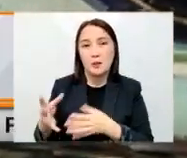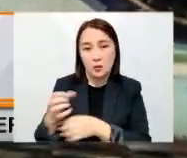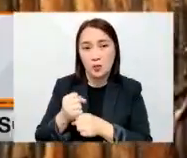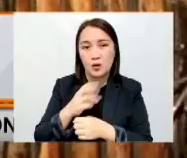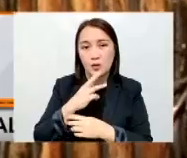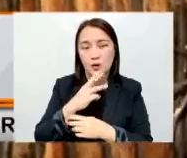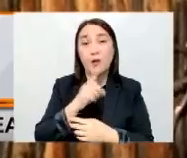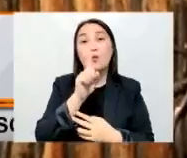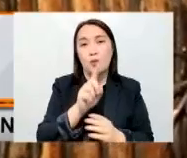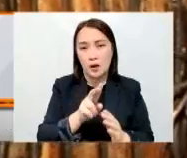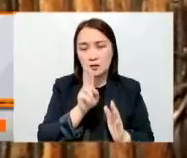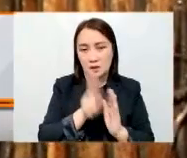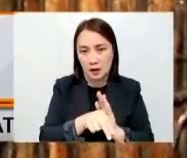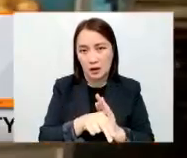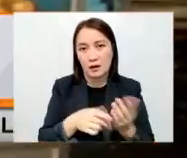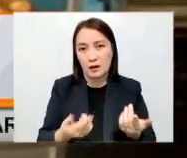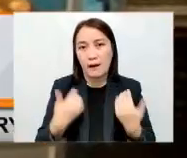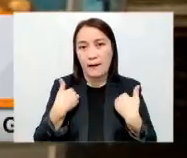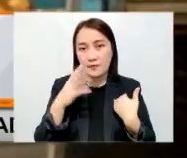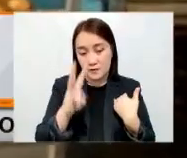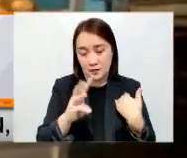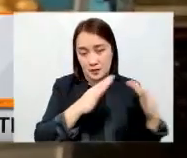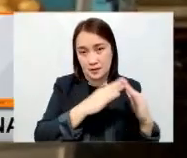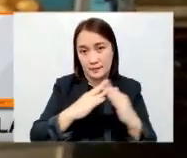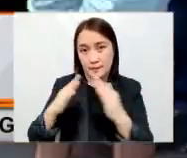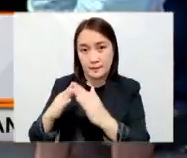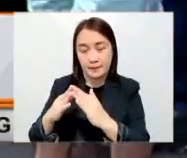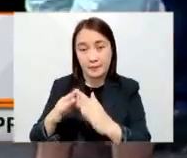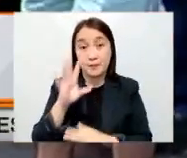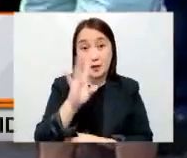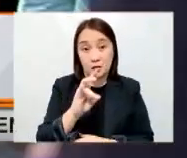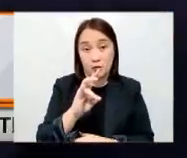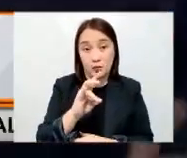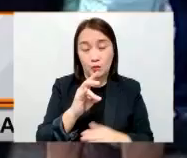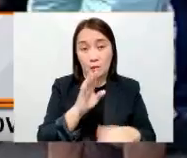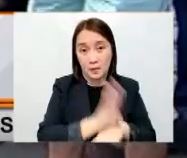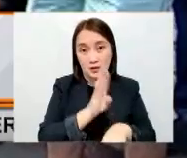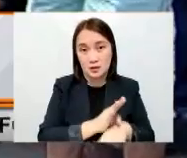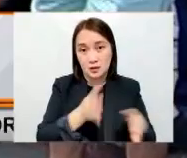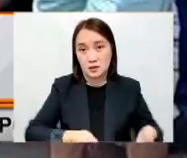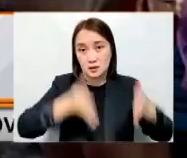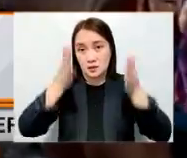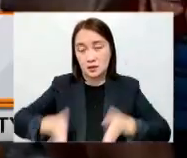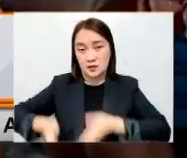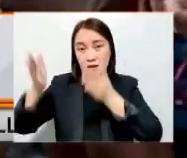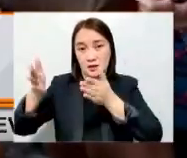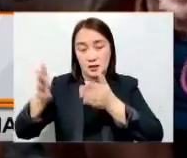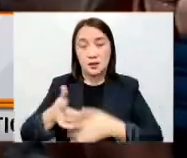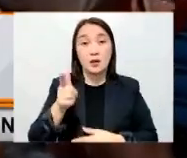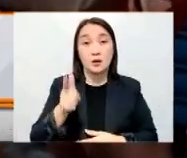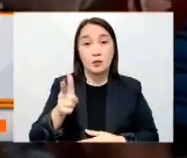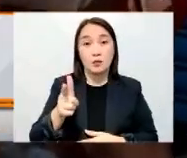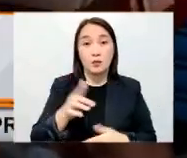oras. 6 na bahay at 7 commercial establishment ang natupok. Hindi bababa sa 20 residente at empleyado ng mga